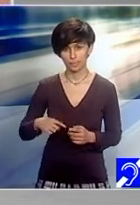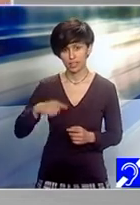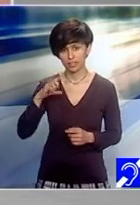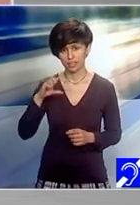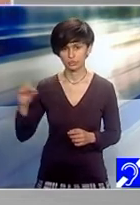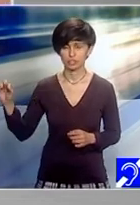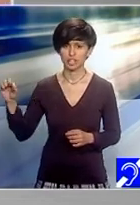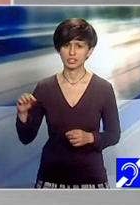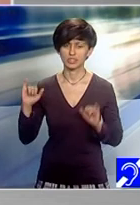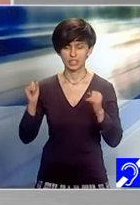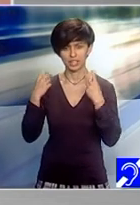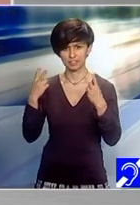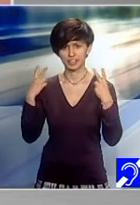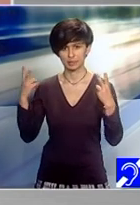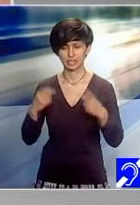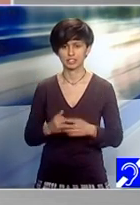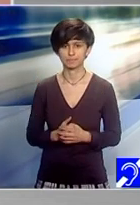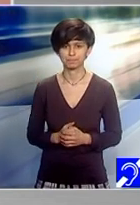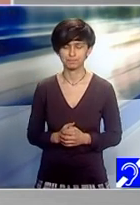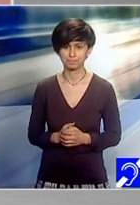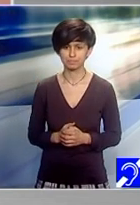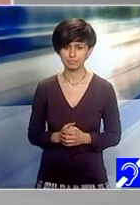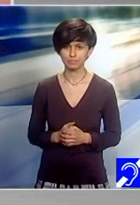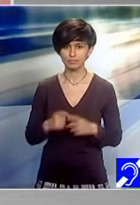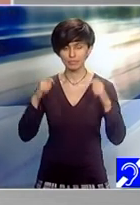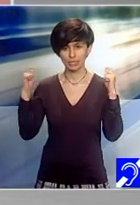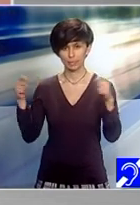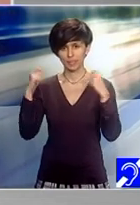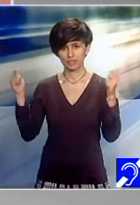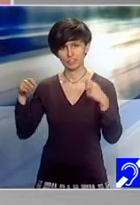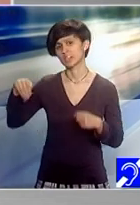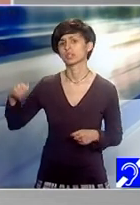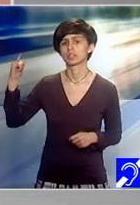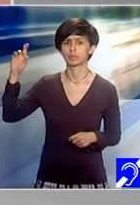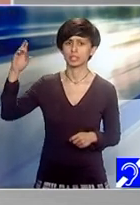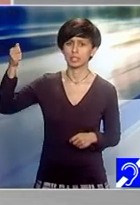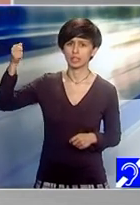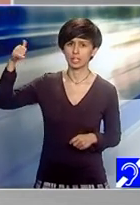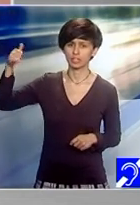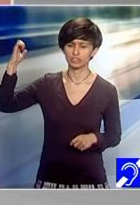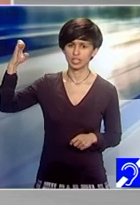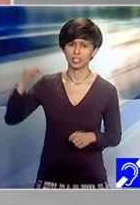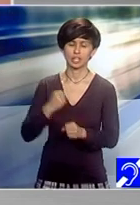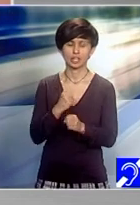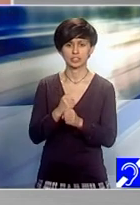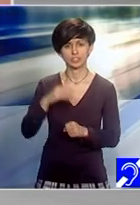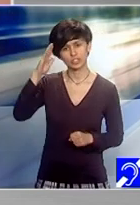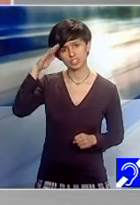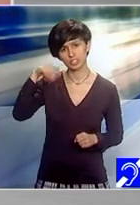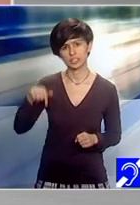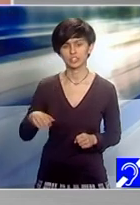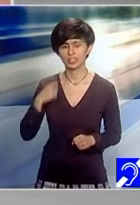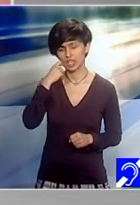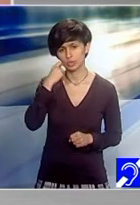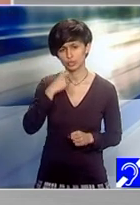de eveniment și anume despre festivalul Miraje, care se desfășoară în aceste zile la